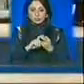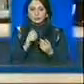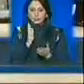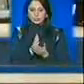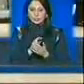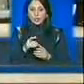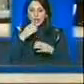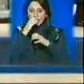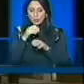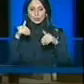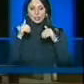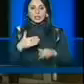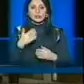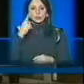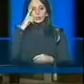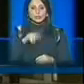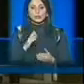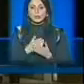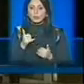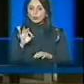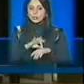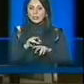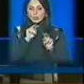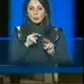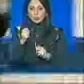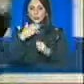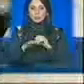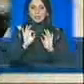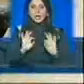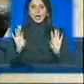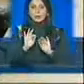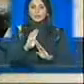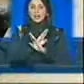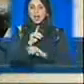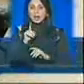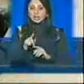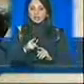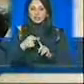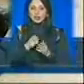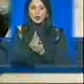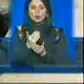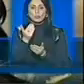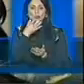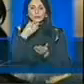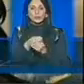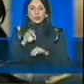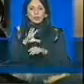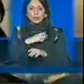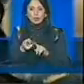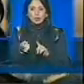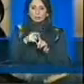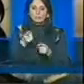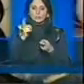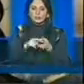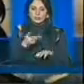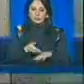გახდა. Ლაბორატორიული დასკვნა უკვე ცნობილია. Როგორც დაავადებათა კონტროლის ცენტრში განმარტავენ გარდაცვლილს, თამდევი ქრონიკული დაავადება ჰქონდა, რამაც